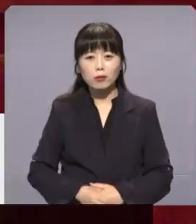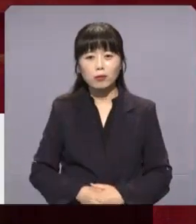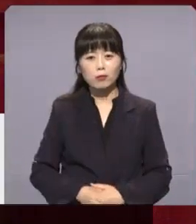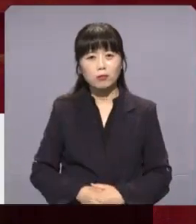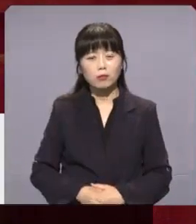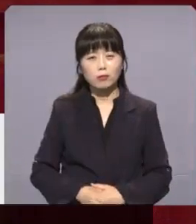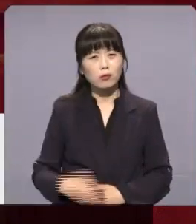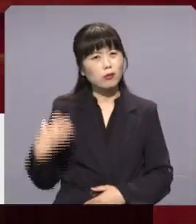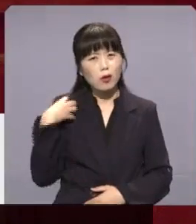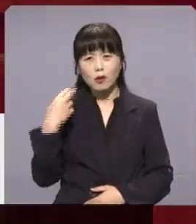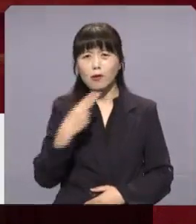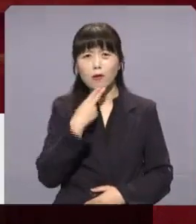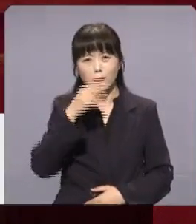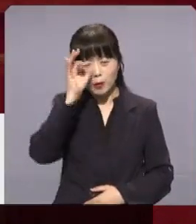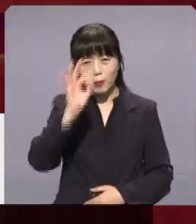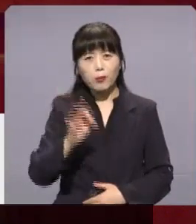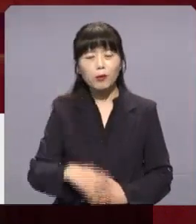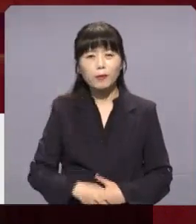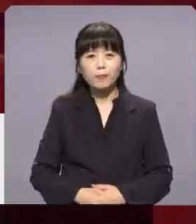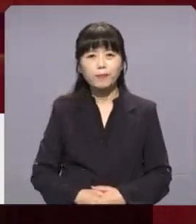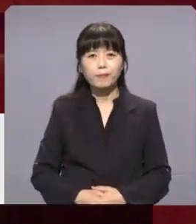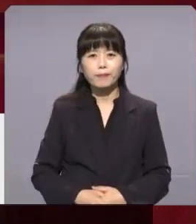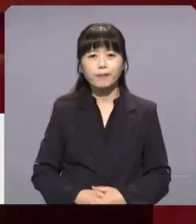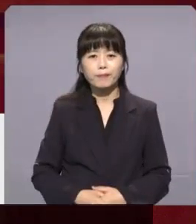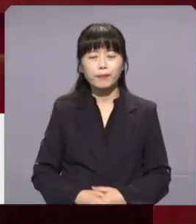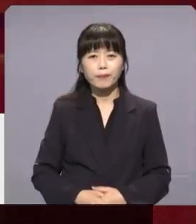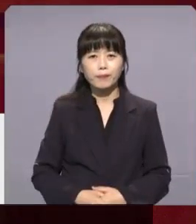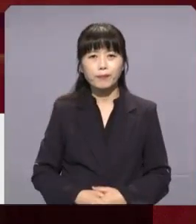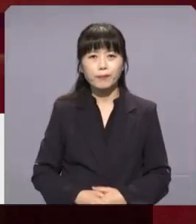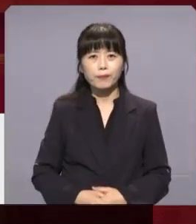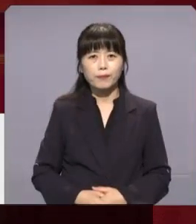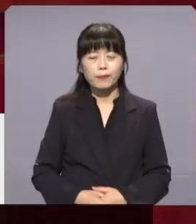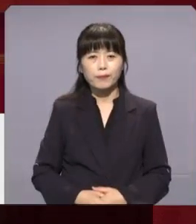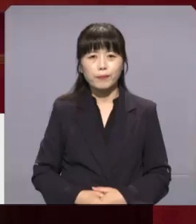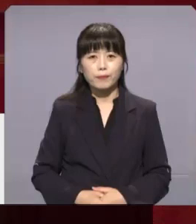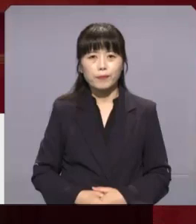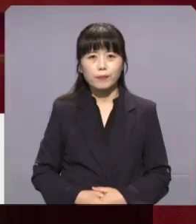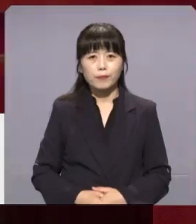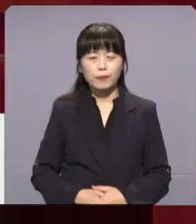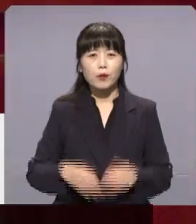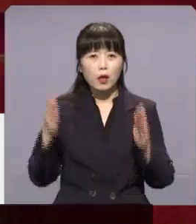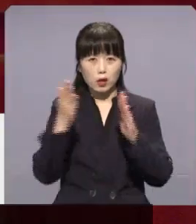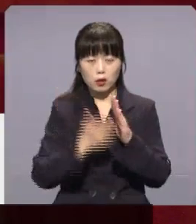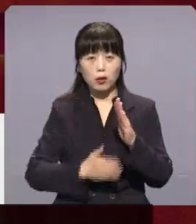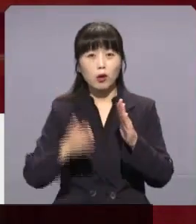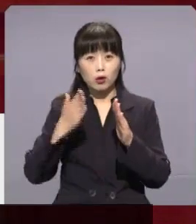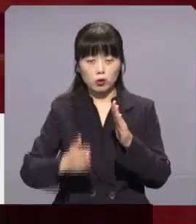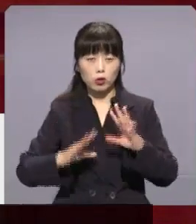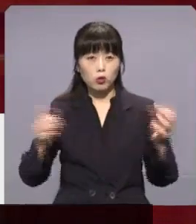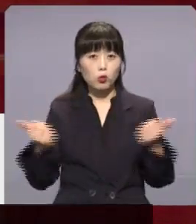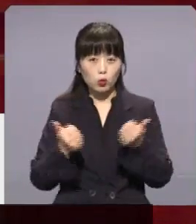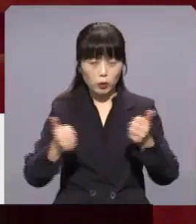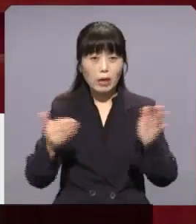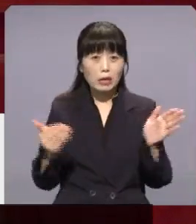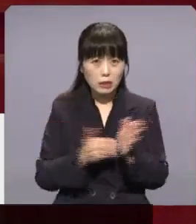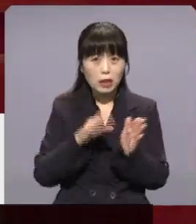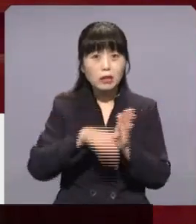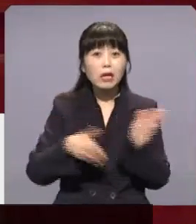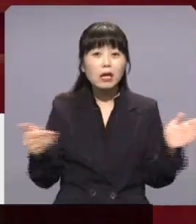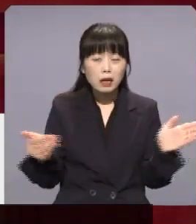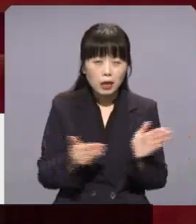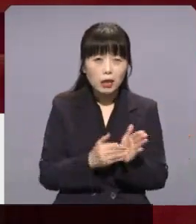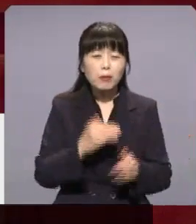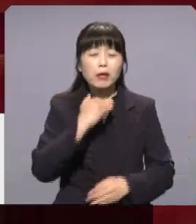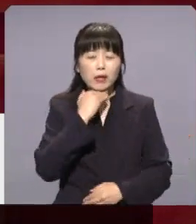너무 무책임해 보이는 것 같아요. 제가 네. 볼 때는. 네. 좀 일단 정기국회 끝날 때까지만 해도 좀 자제하면서